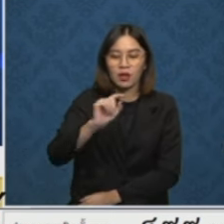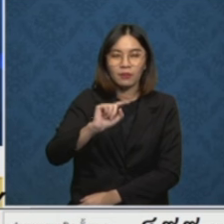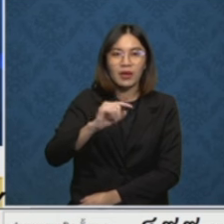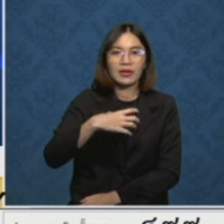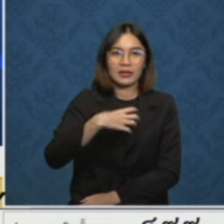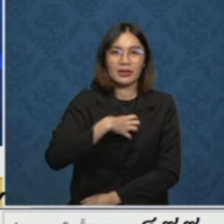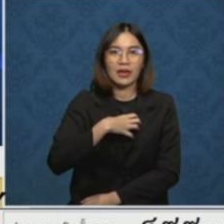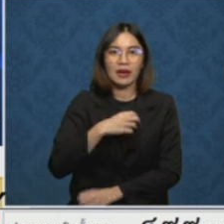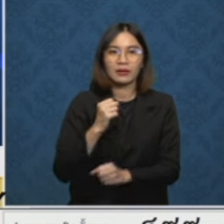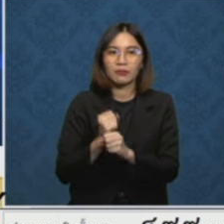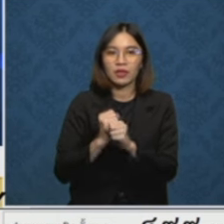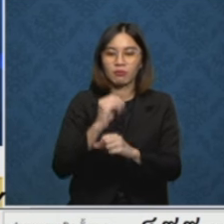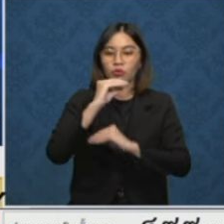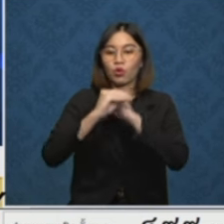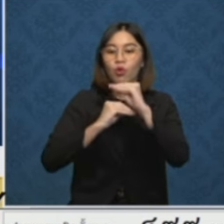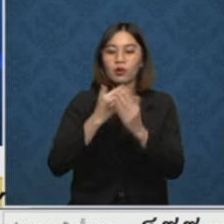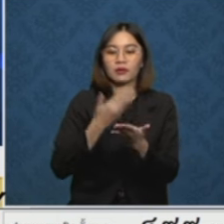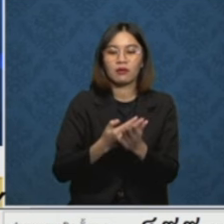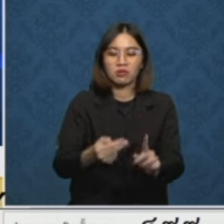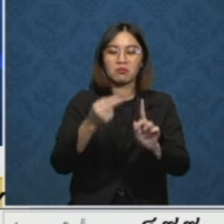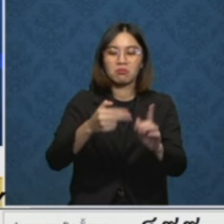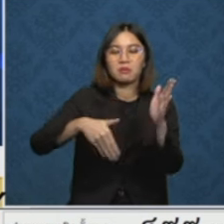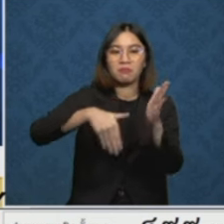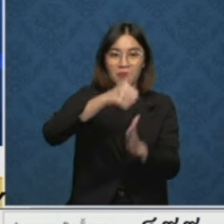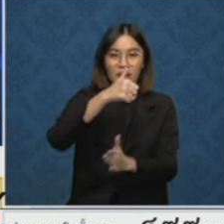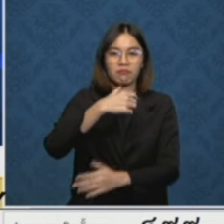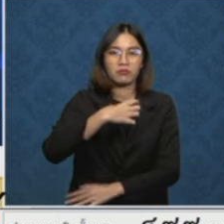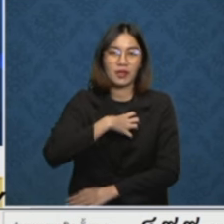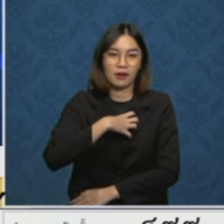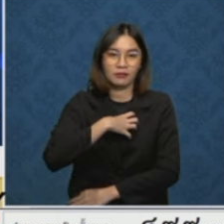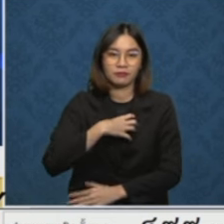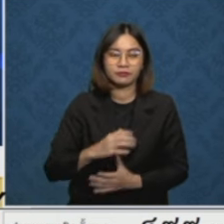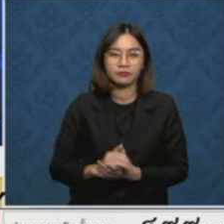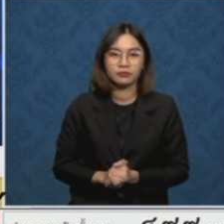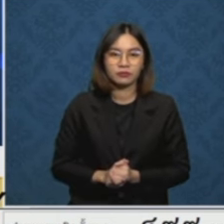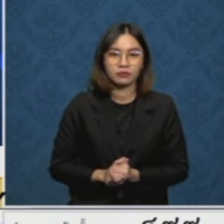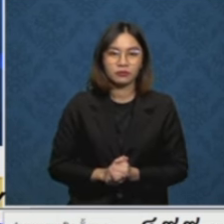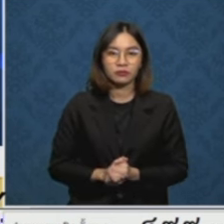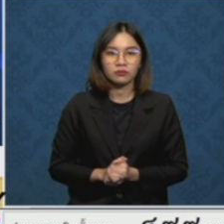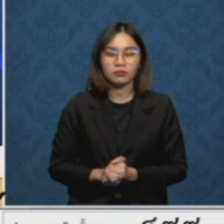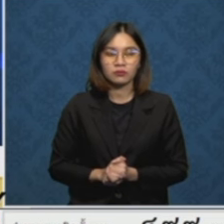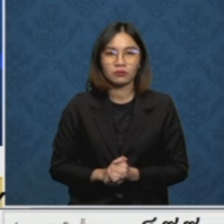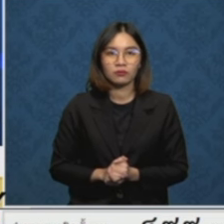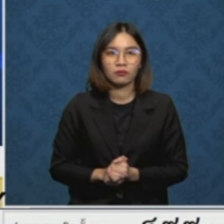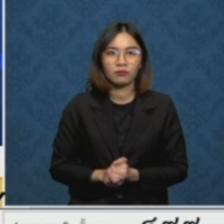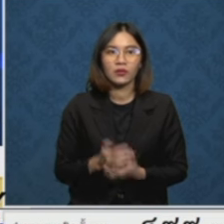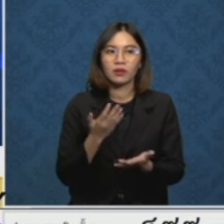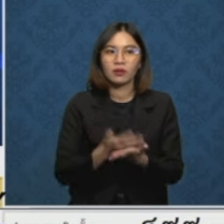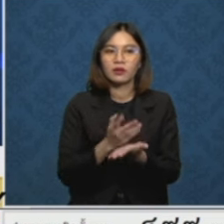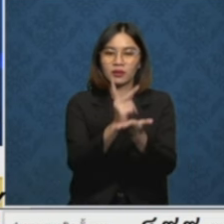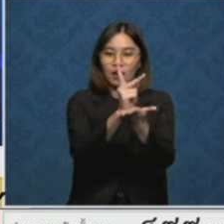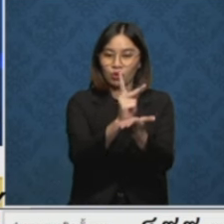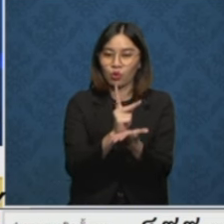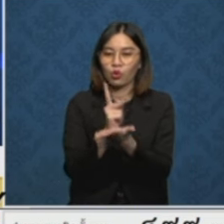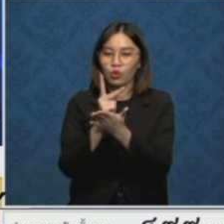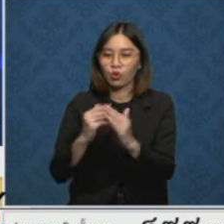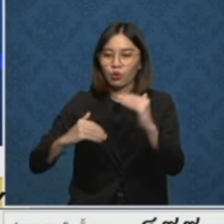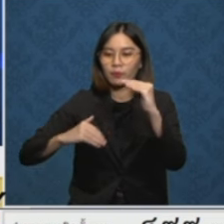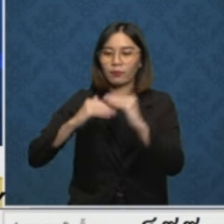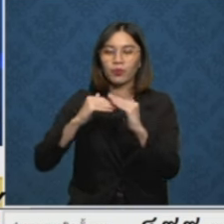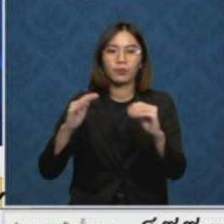ให้ได้ทำโครงการดิจิทัลวอลเล็ตนะคะแล้วก็ทำให้ต้องกู้จนสุดเพดานขนาด